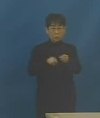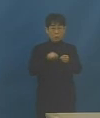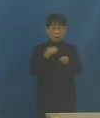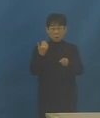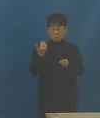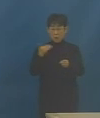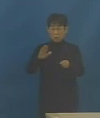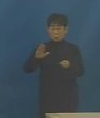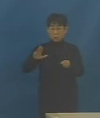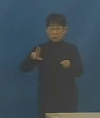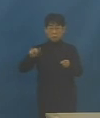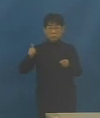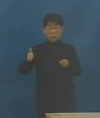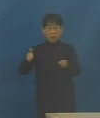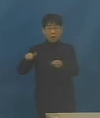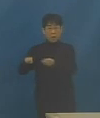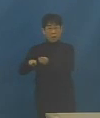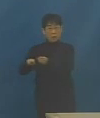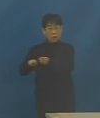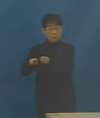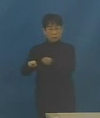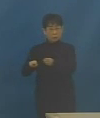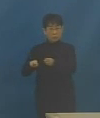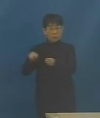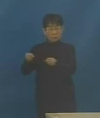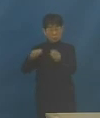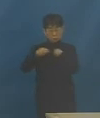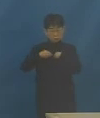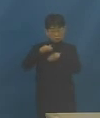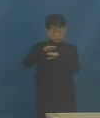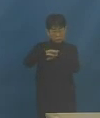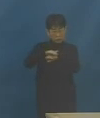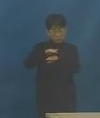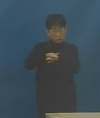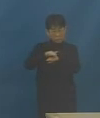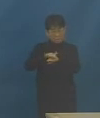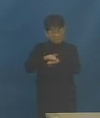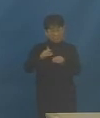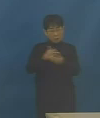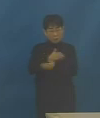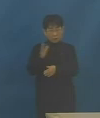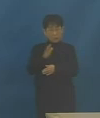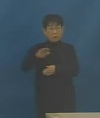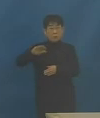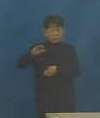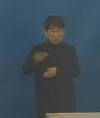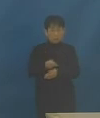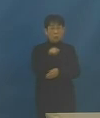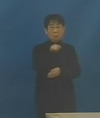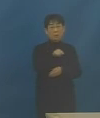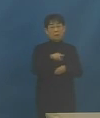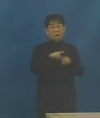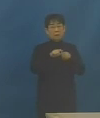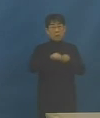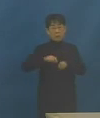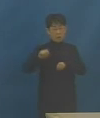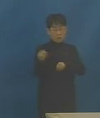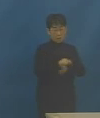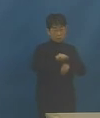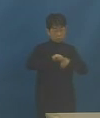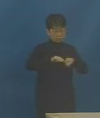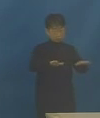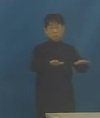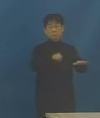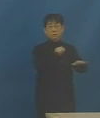以前と写り方に大きな差は無いのではないかただそのスピードはものすごく速いという認識で